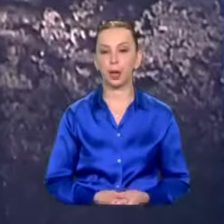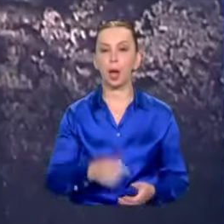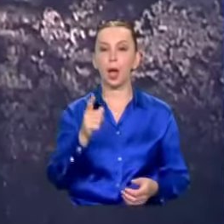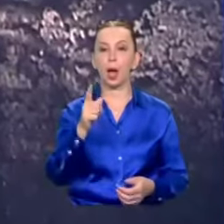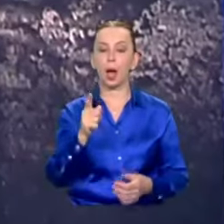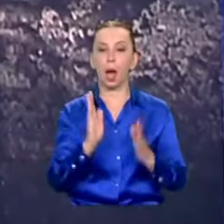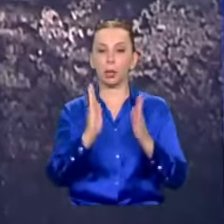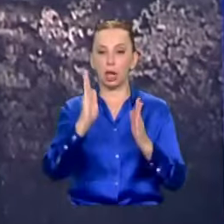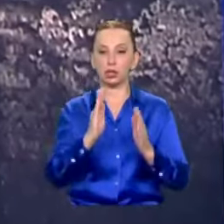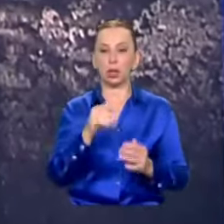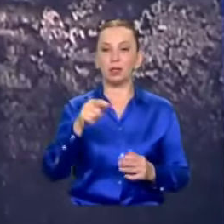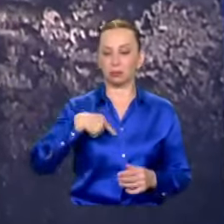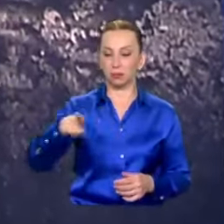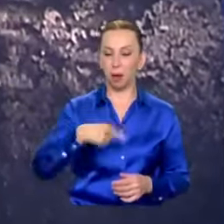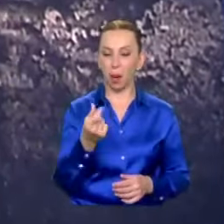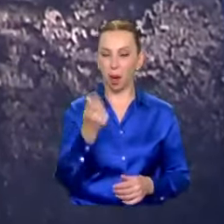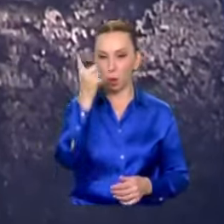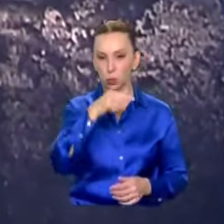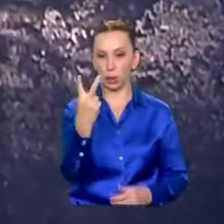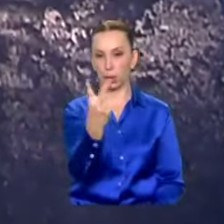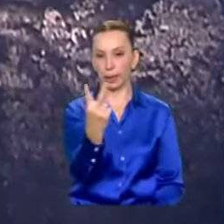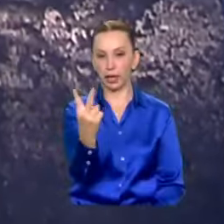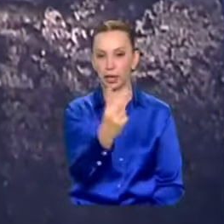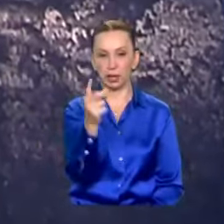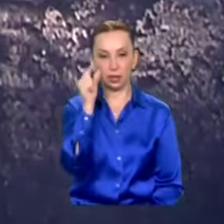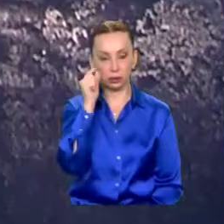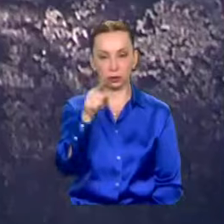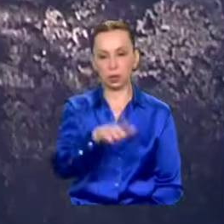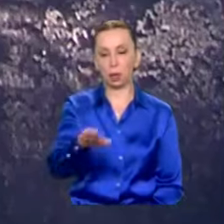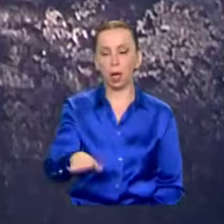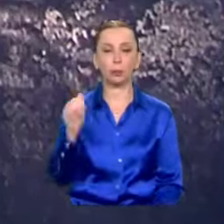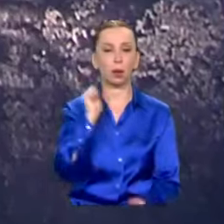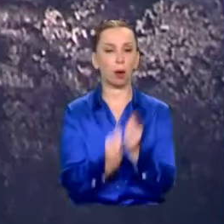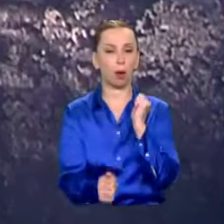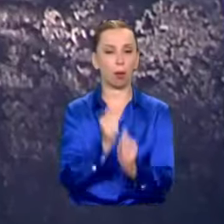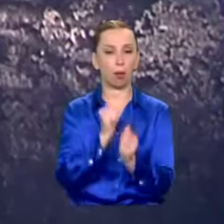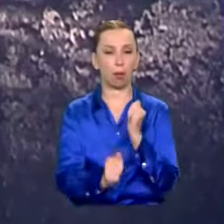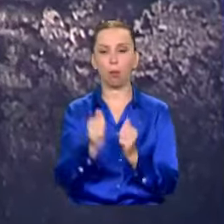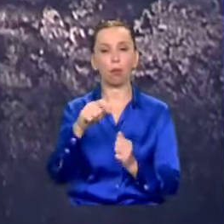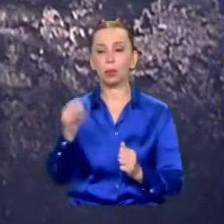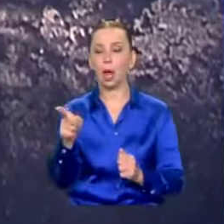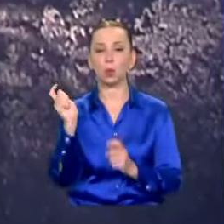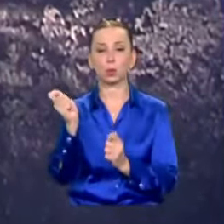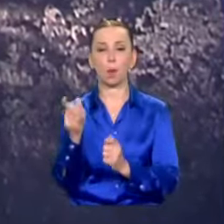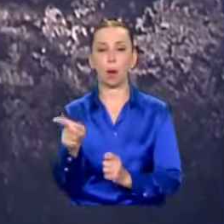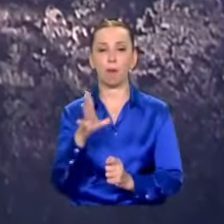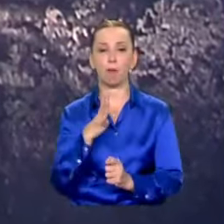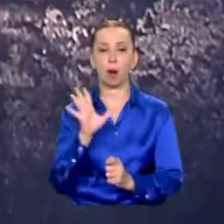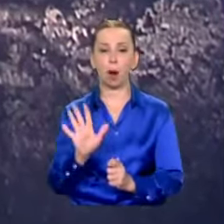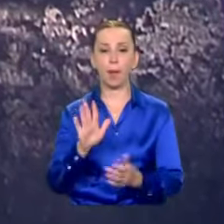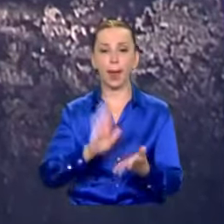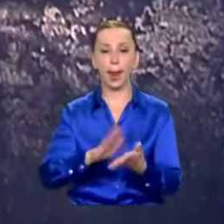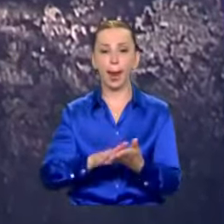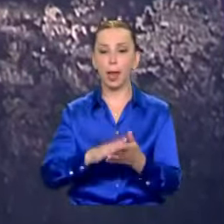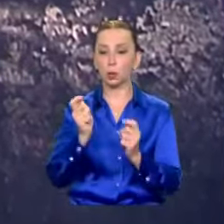Ataşehir'de aralarında para anlaşmazlığı olan iki kişi kaldırımda kavga etmeye başladı. Bir taraf sopayla saldırdı ama elindeki